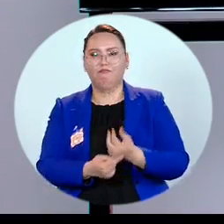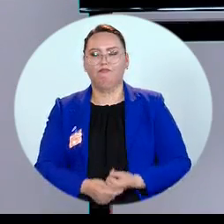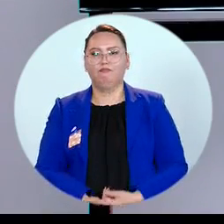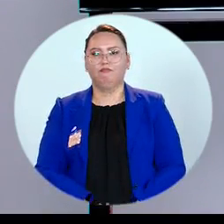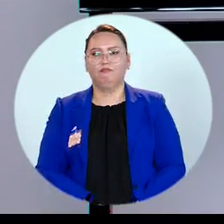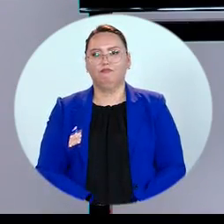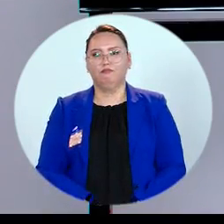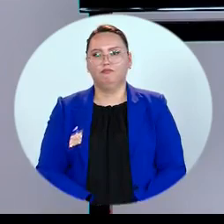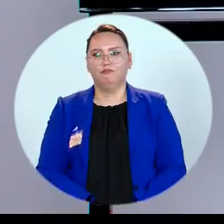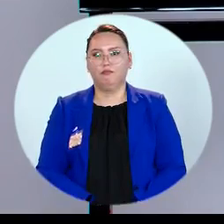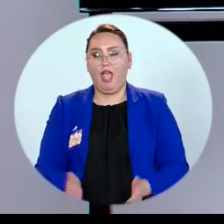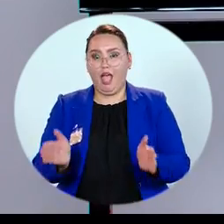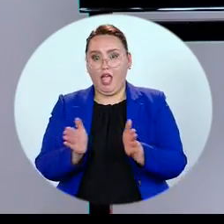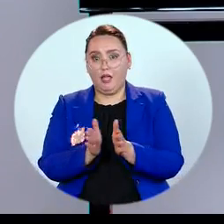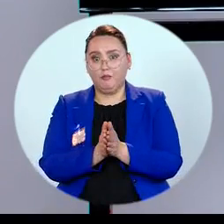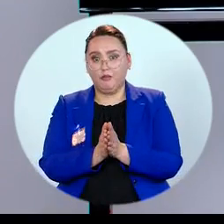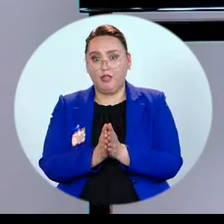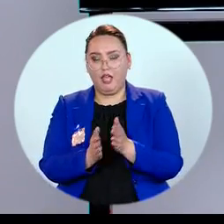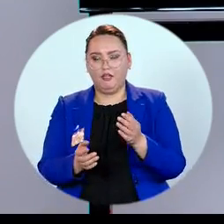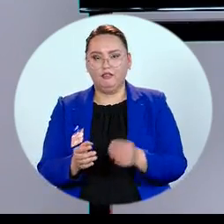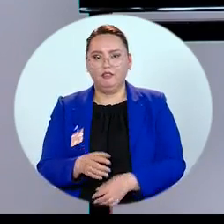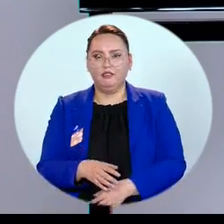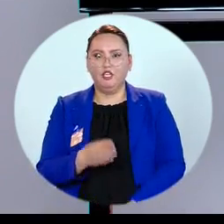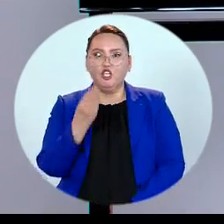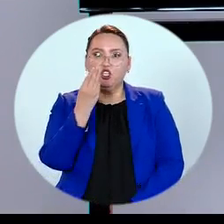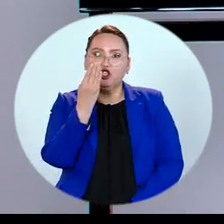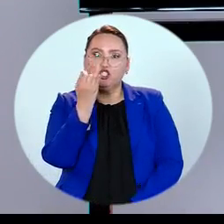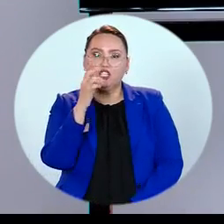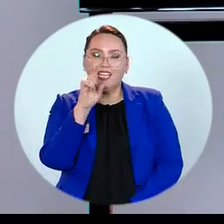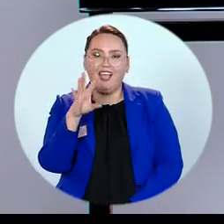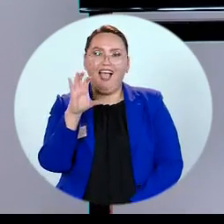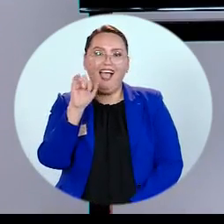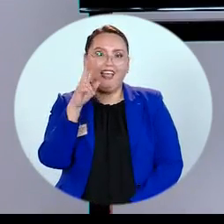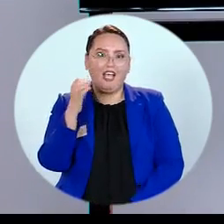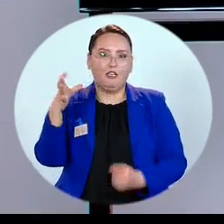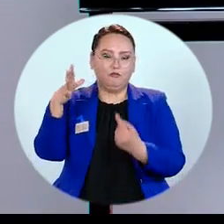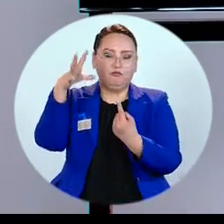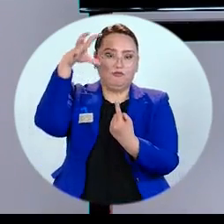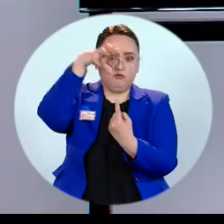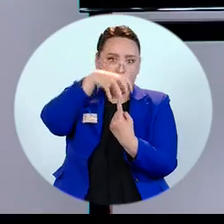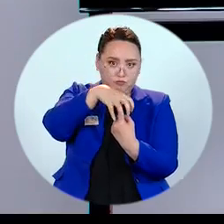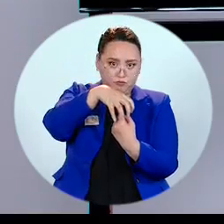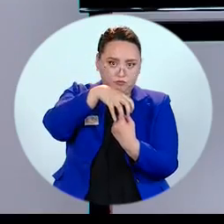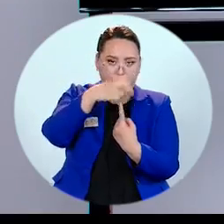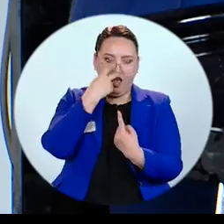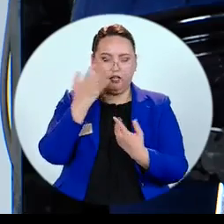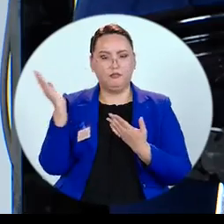སེད ཁག སྱེད